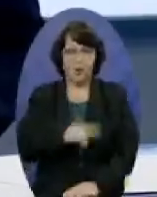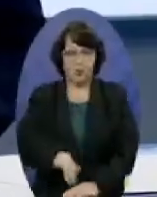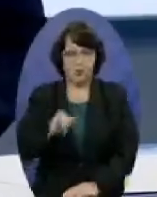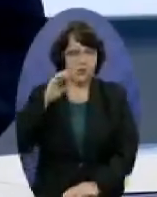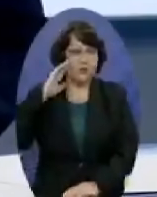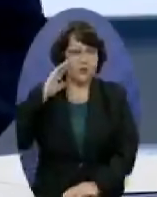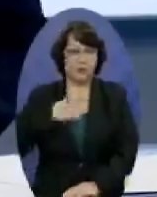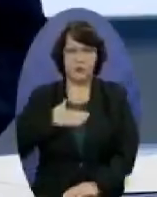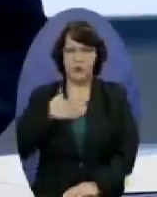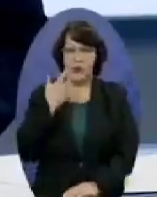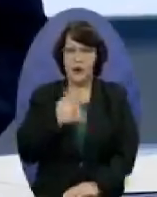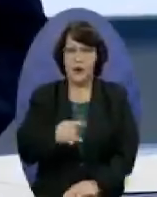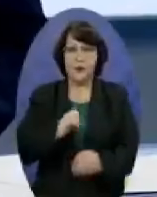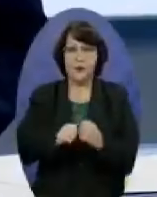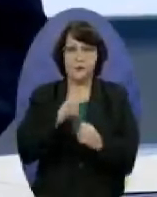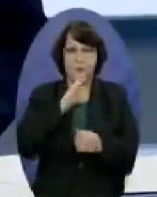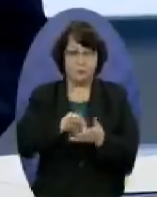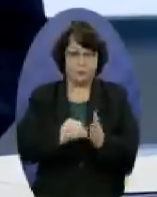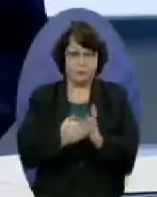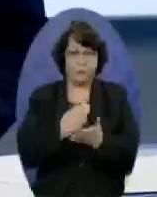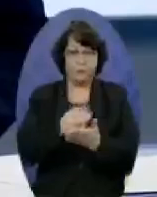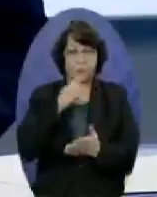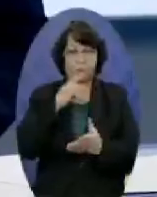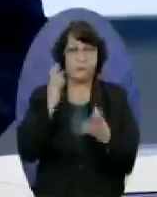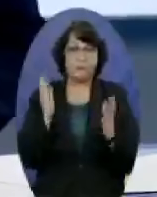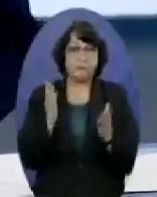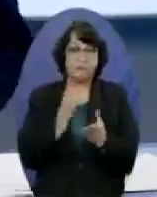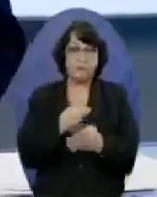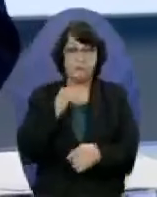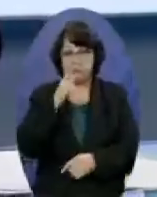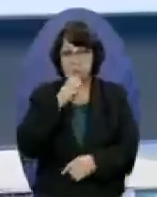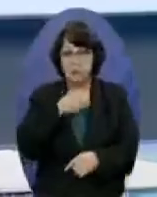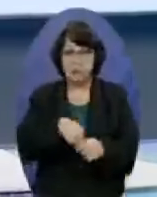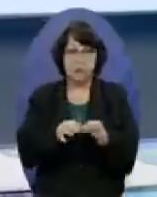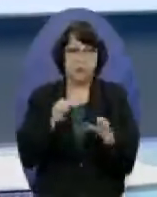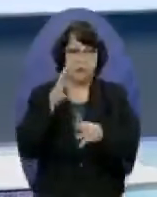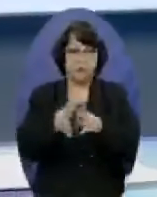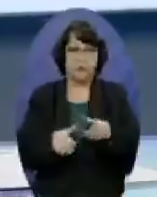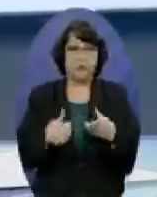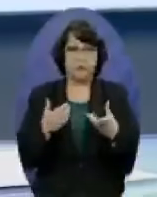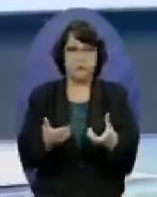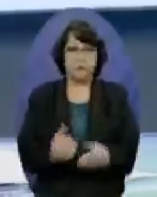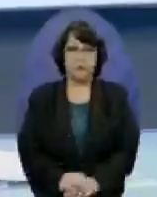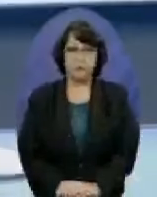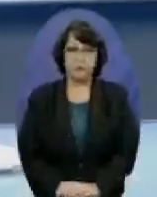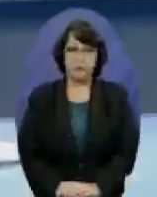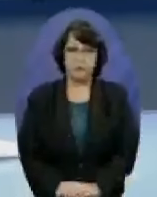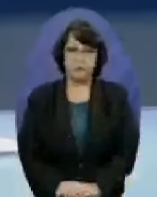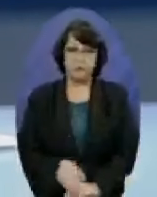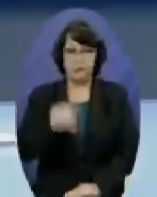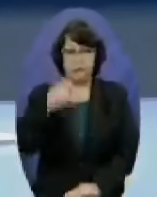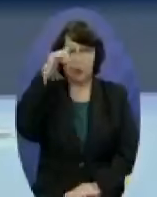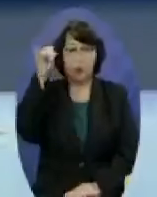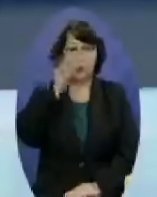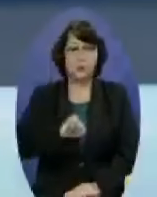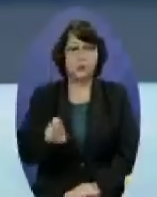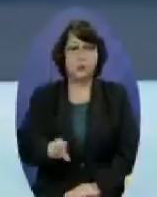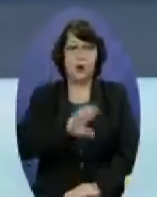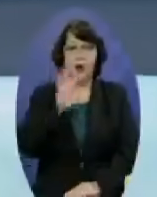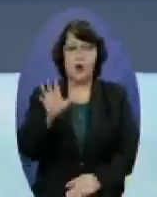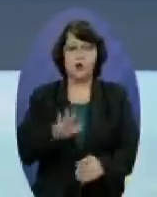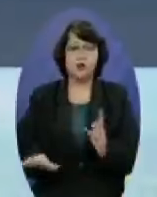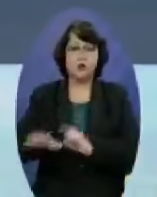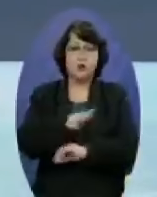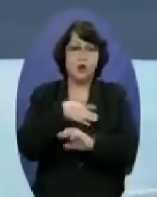албан хаагчдаа гаргахаар төлөвлөж байгаагаа мэдээдлээ. За эдгээр болон бусад мэдээ сурвалжлыг дэлгэрэнгүй танилцуулъя. Монгол улс байгаль орчныг хамгаалах